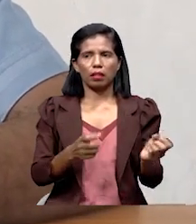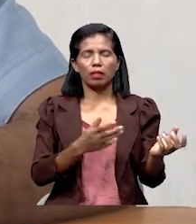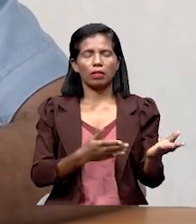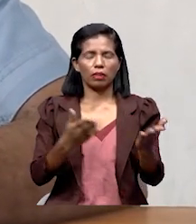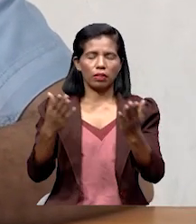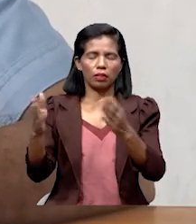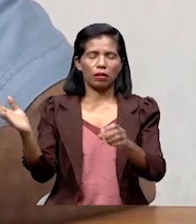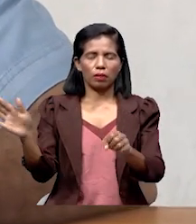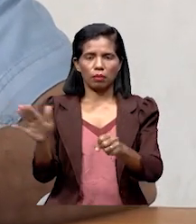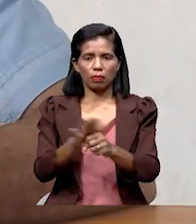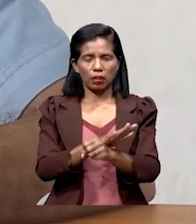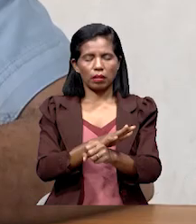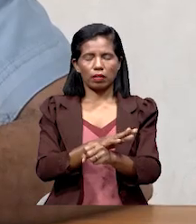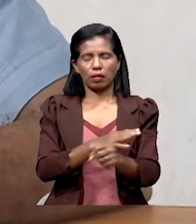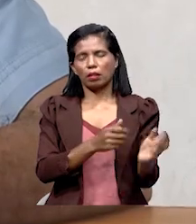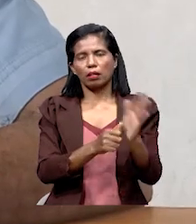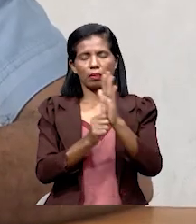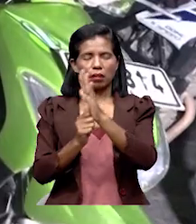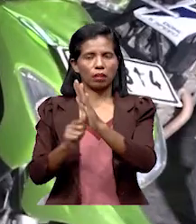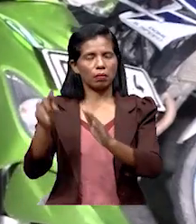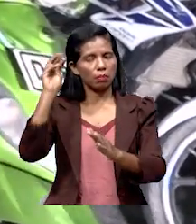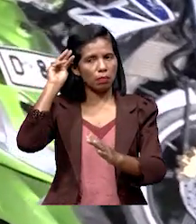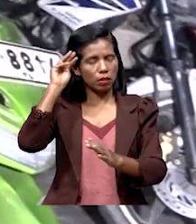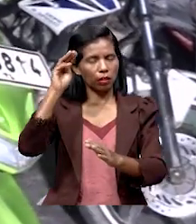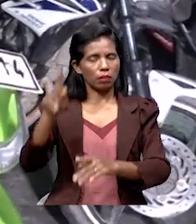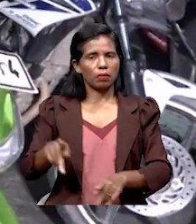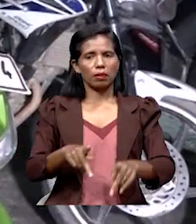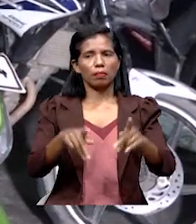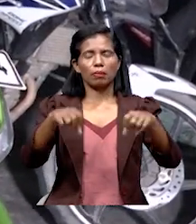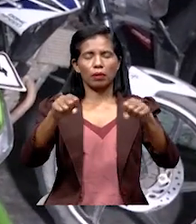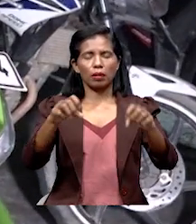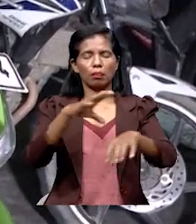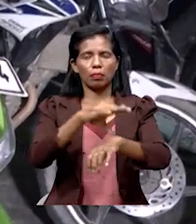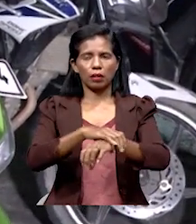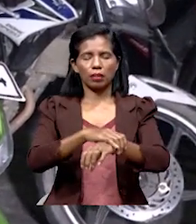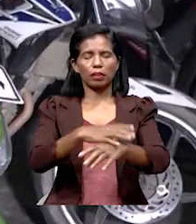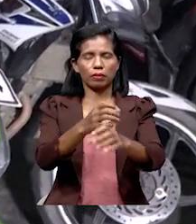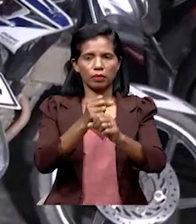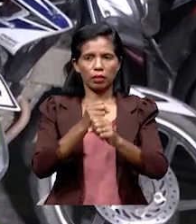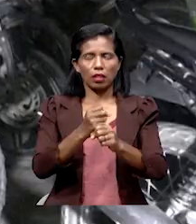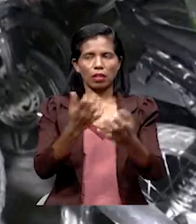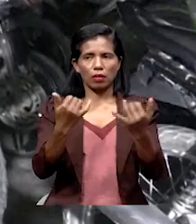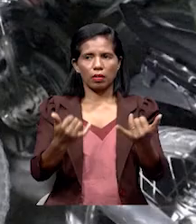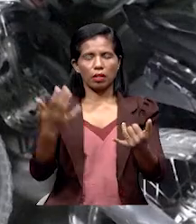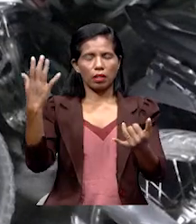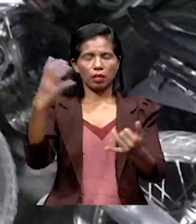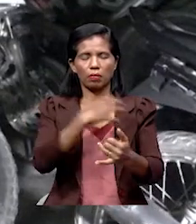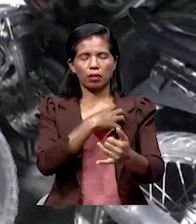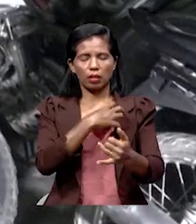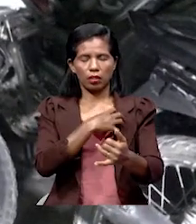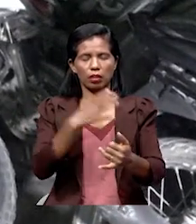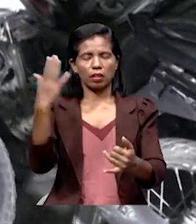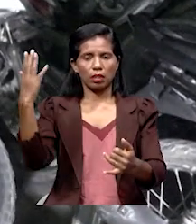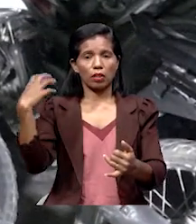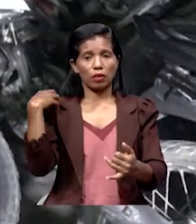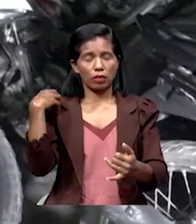kundra jelas ini tengah presenta ni bahaya Mister Republik. Motor jara hirak lebih polisi aprende dadang ne iha hela polisi transit tukai kolidili